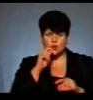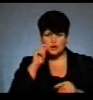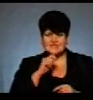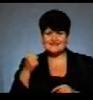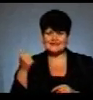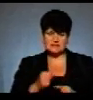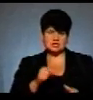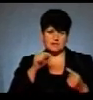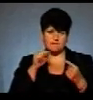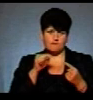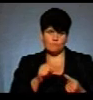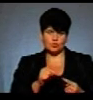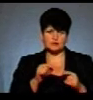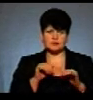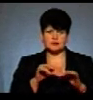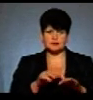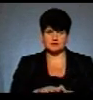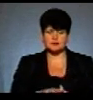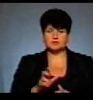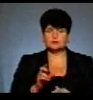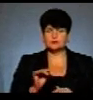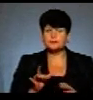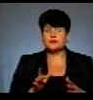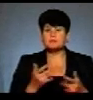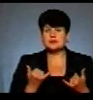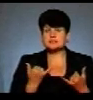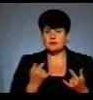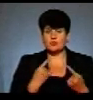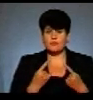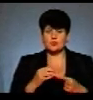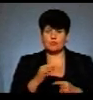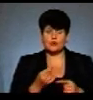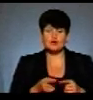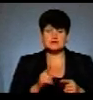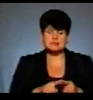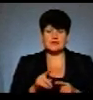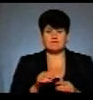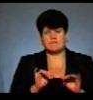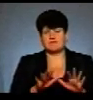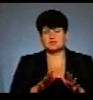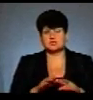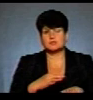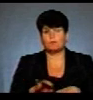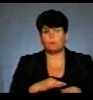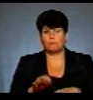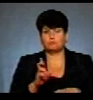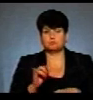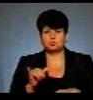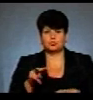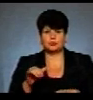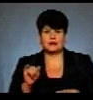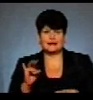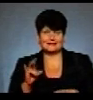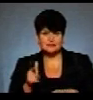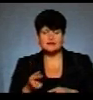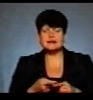тиждень протидії булінгу. Сьогодні ж у нашій програмі ми поговоримо про це явище булінгу, також в чому небезпека та які